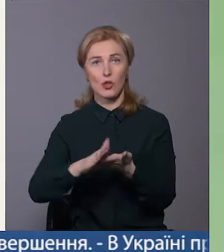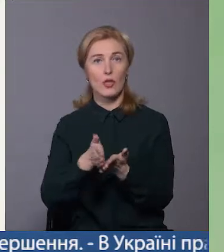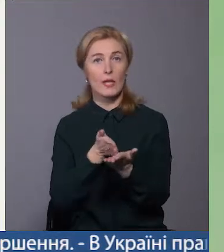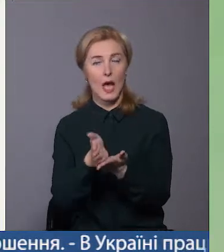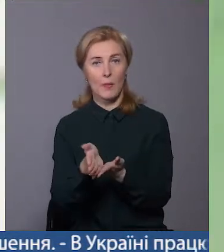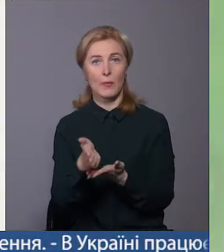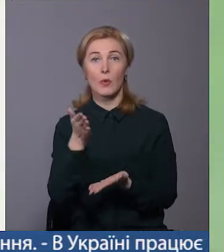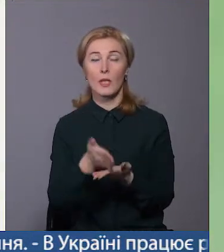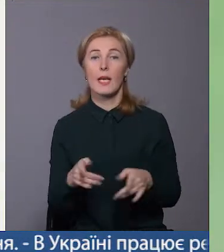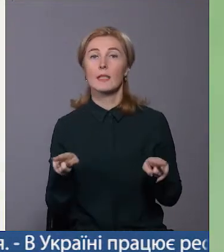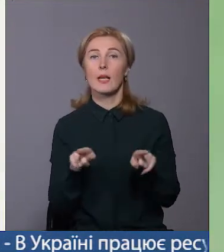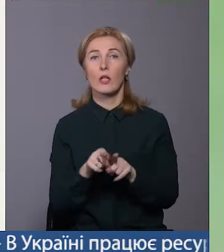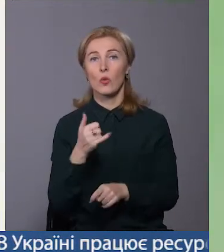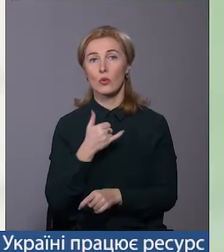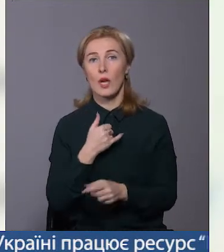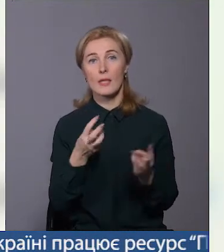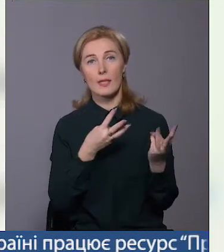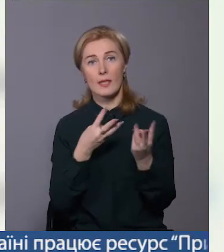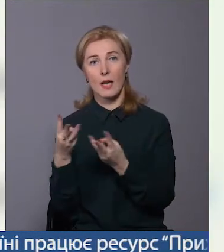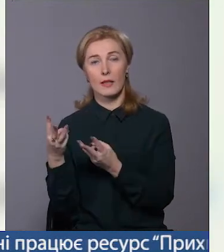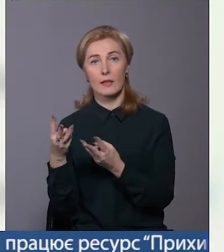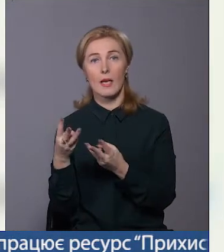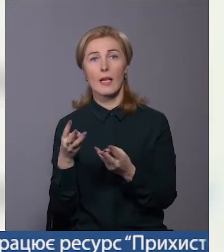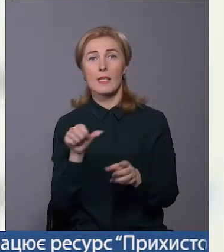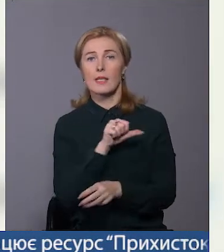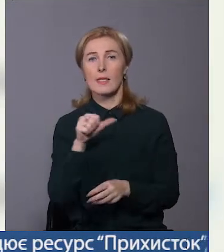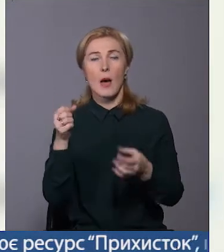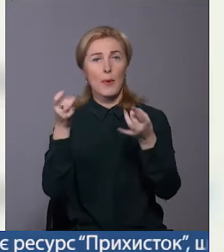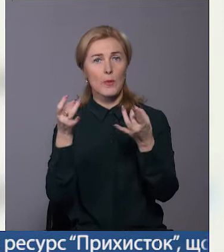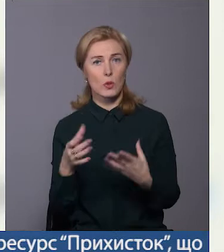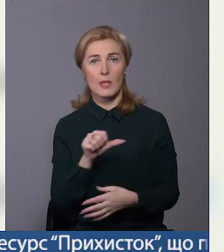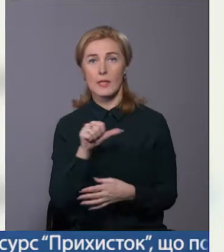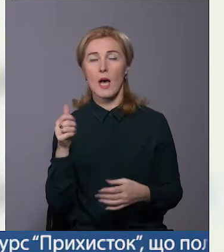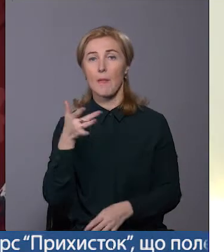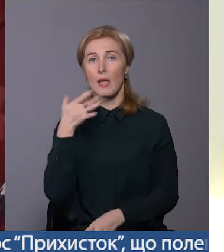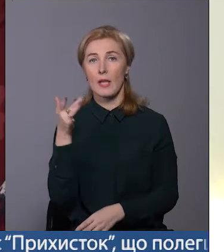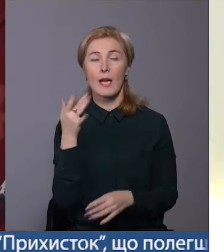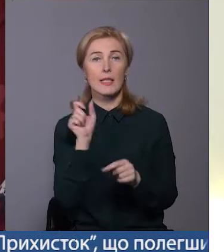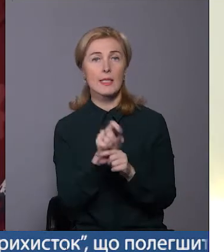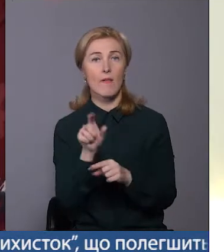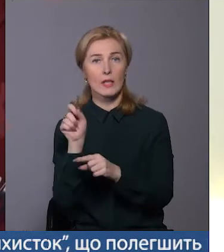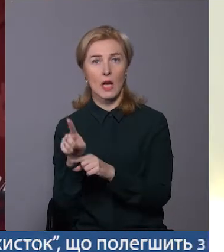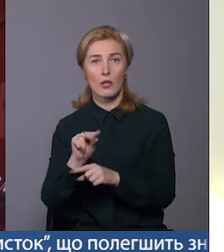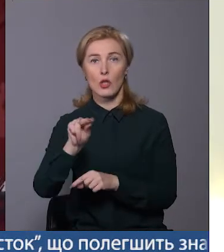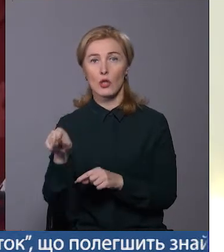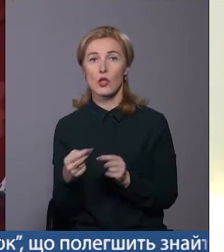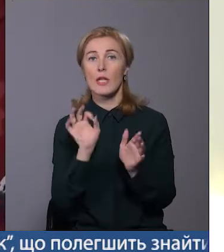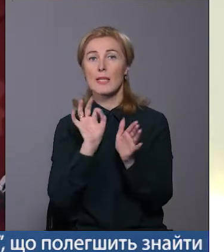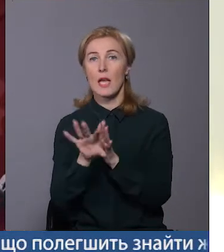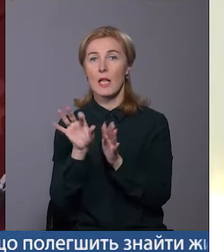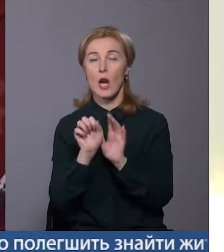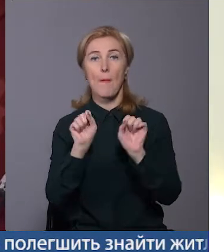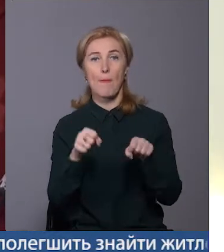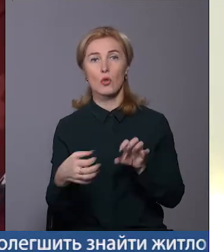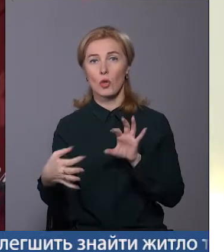такий у нас сайбер-армія КХМ, самий простенький, самий легенький завдання через телеграм-канал, до якого